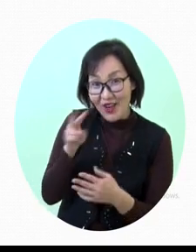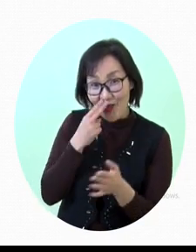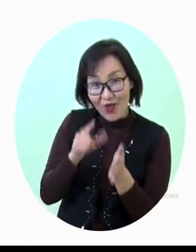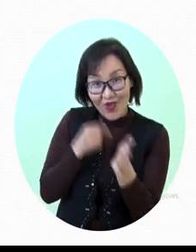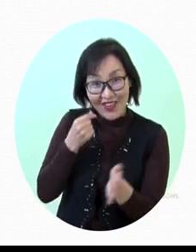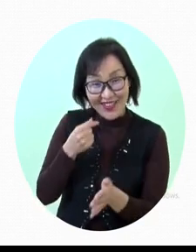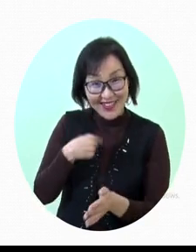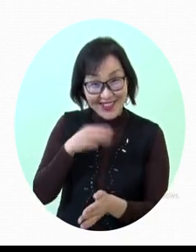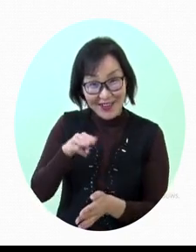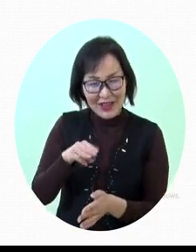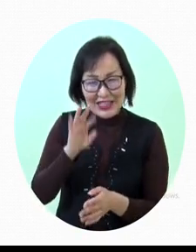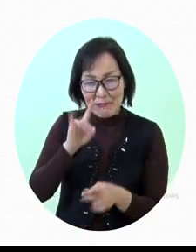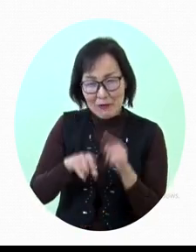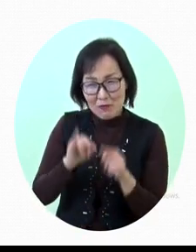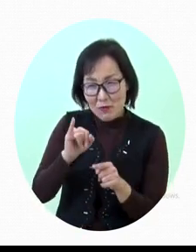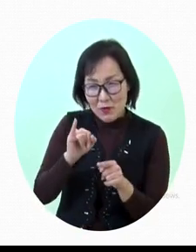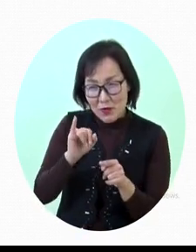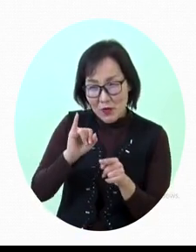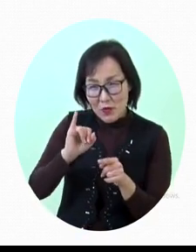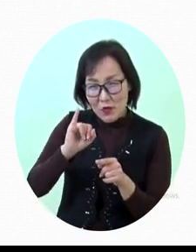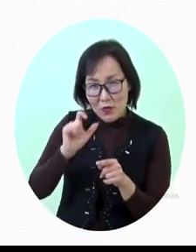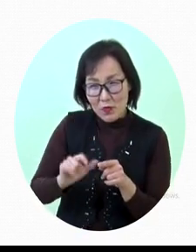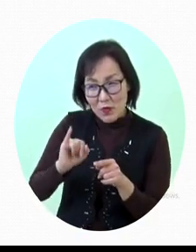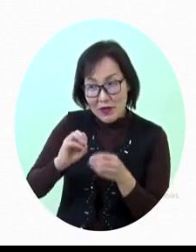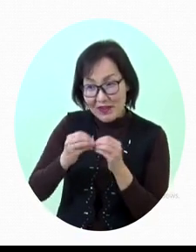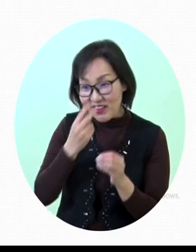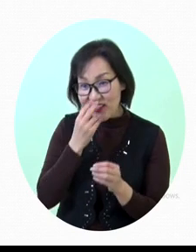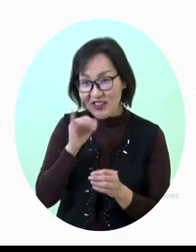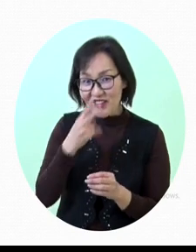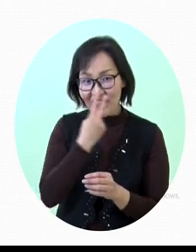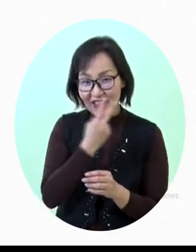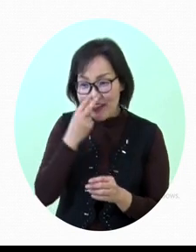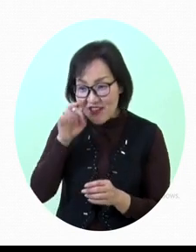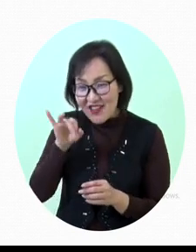зүйл хийж байгааг илрүүлэхин тулд далтыг харахыг хүссэн бэ.